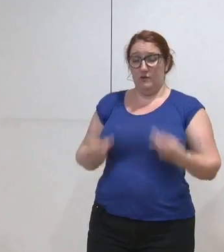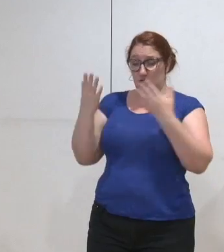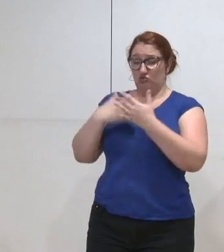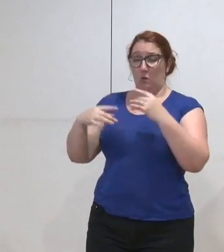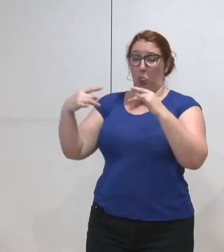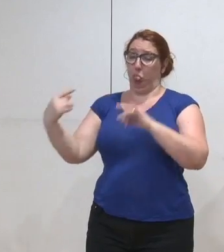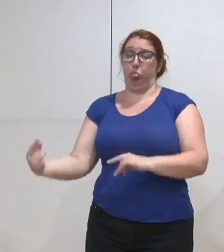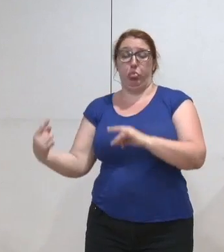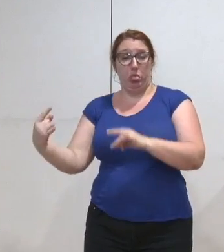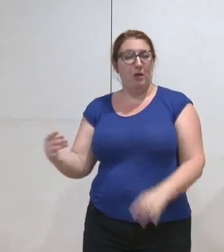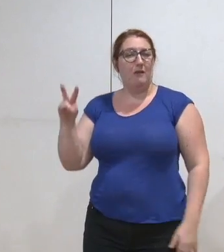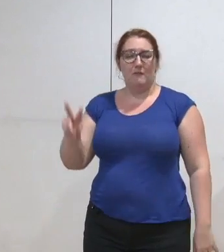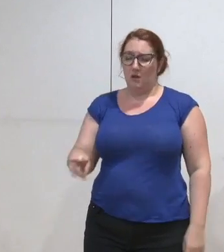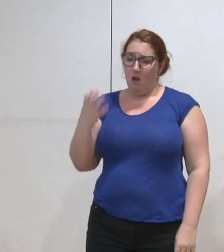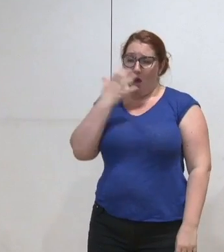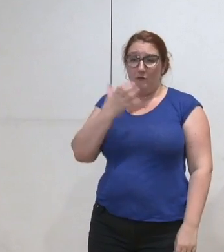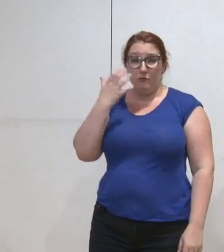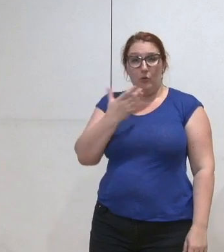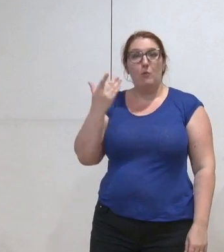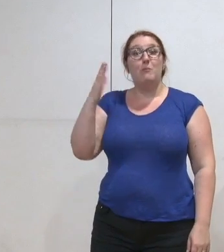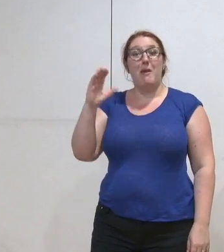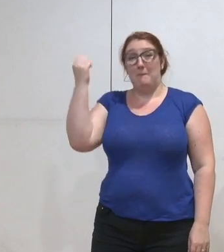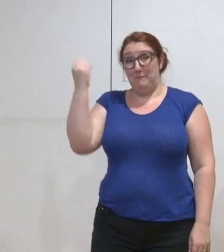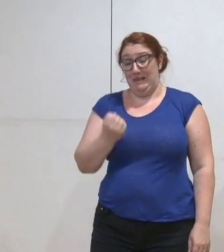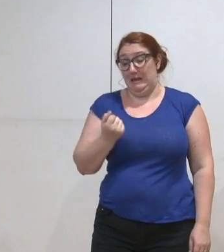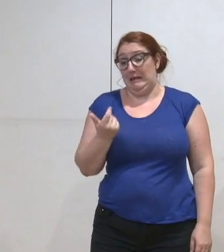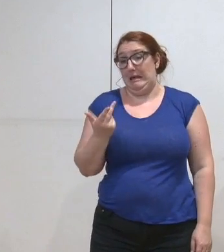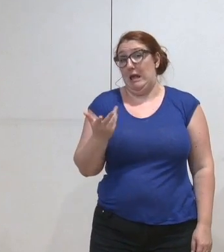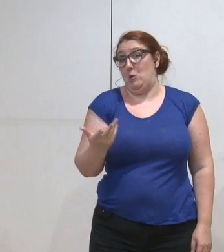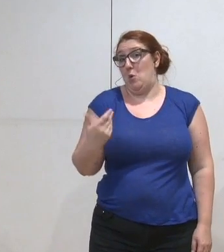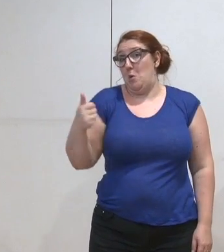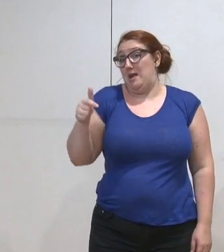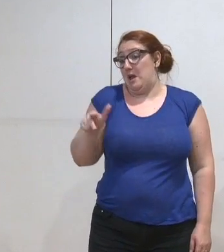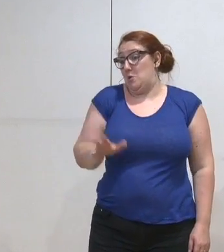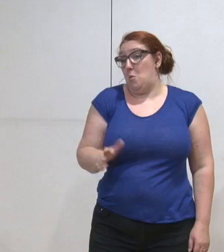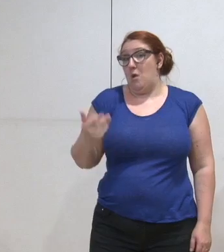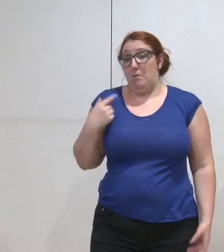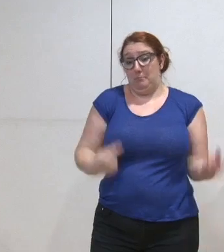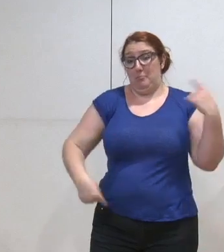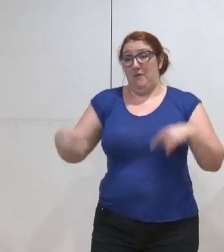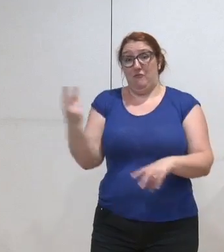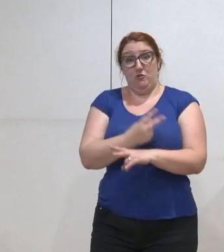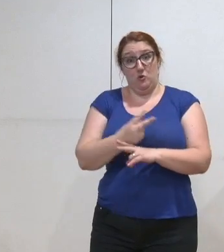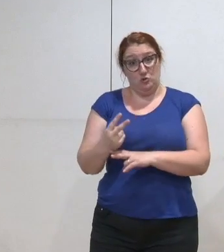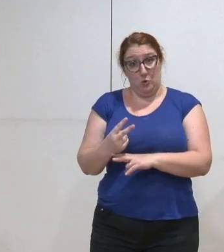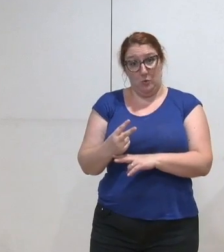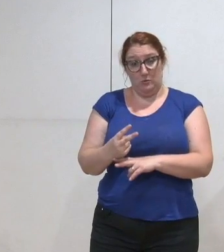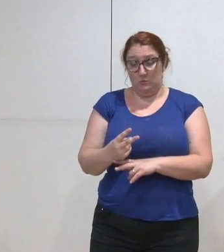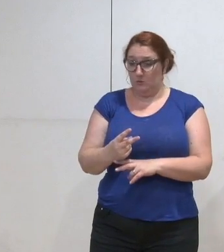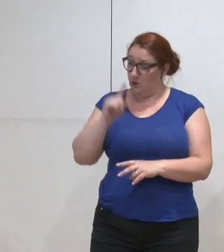dangereux et qu'il faut évacuer ces personnes ont des droits qu'il faut